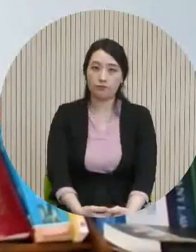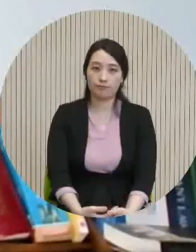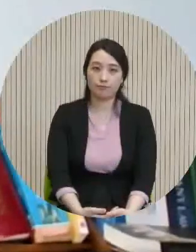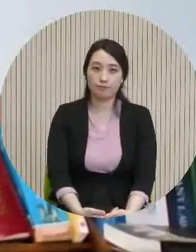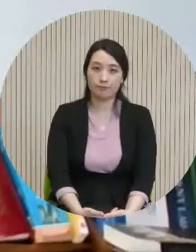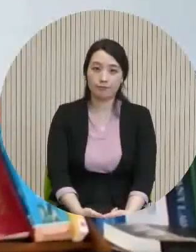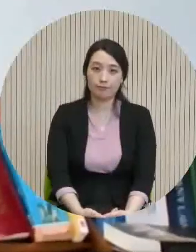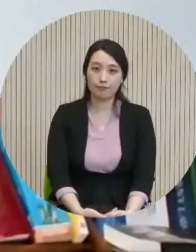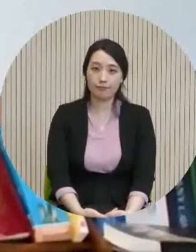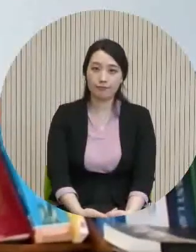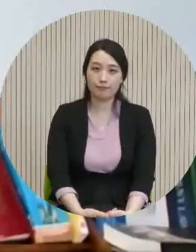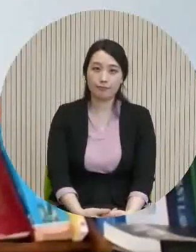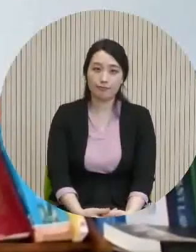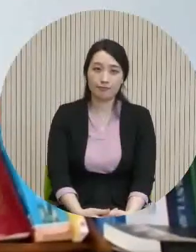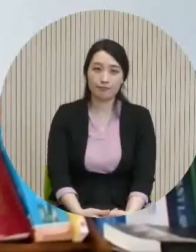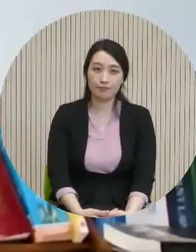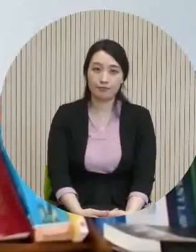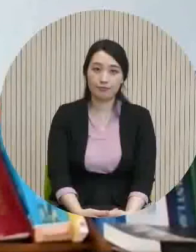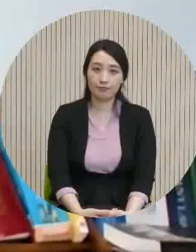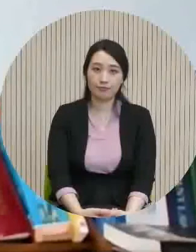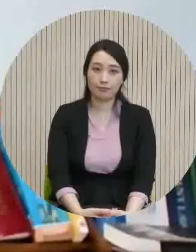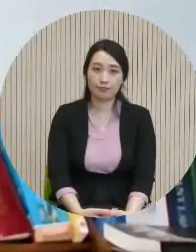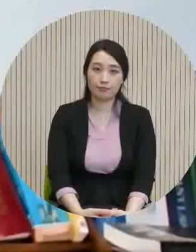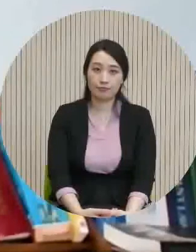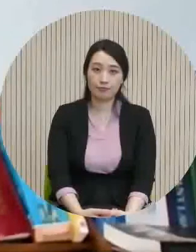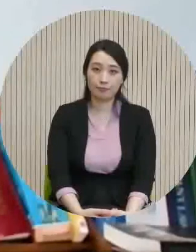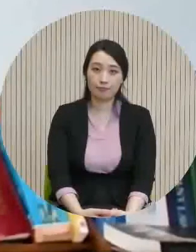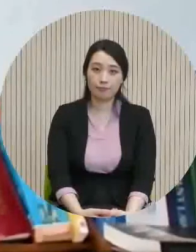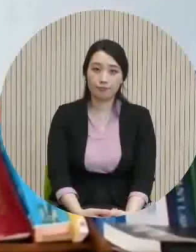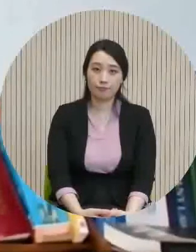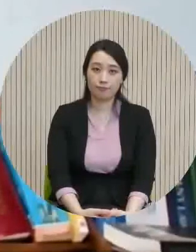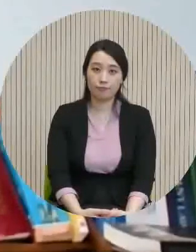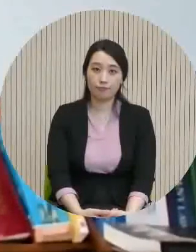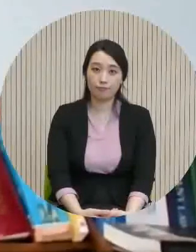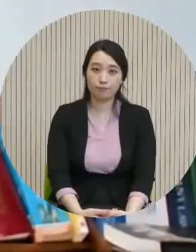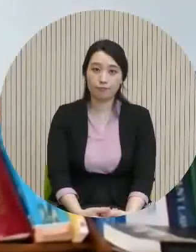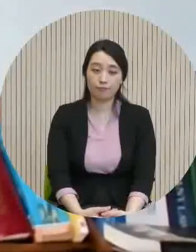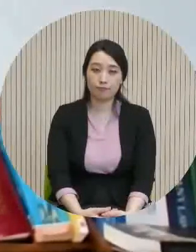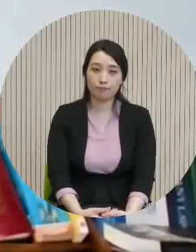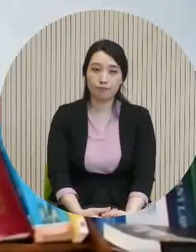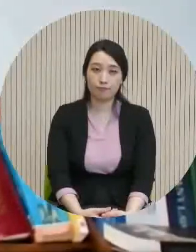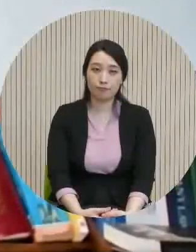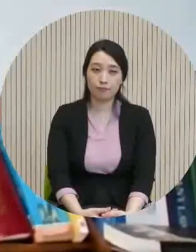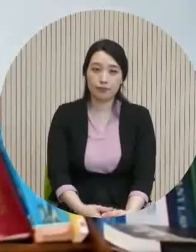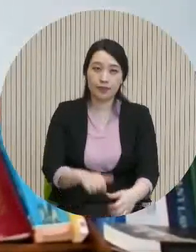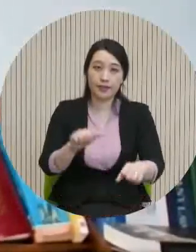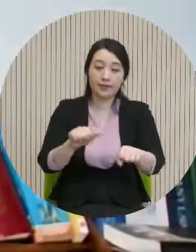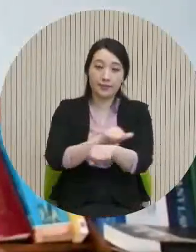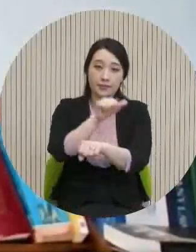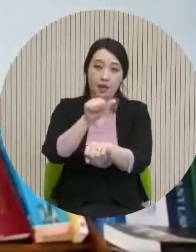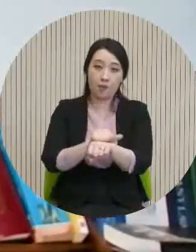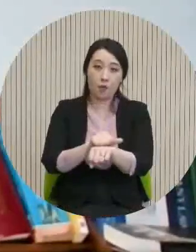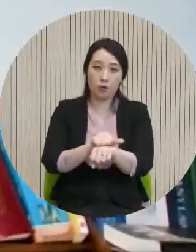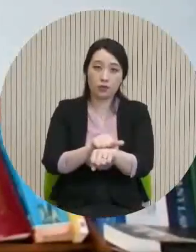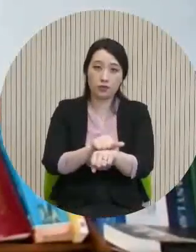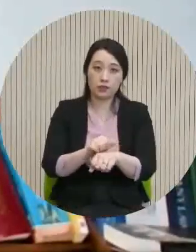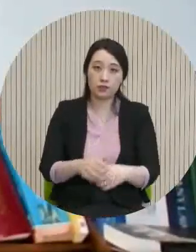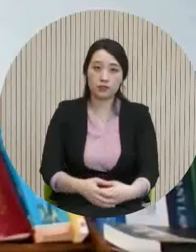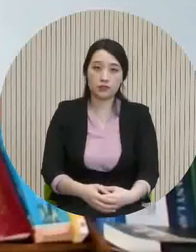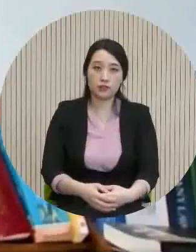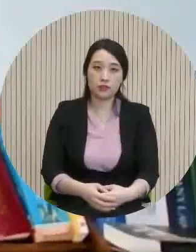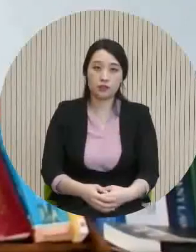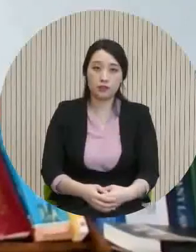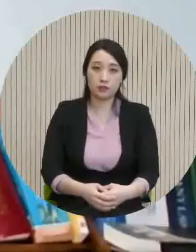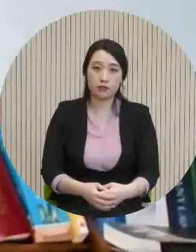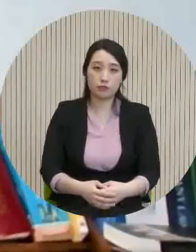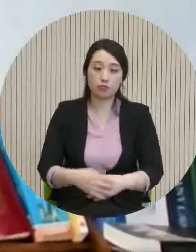that we engage our book publishers very closely on this, so that we 싱가포르는 understand where each other comes 출판